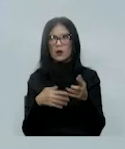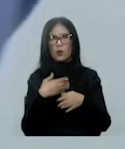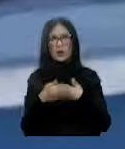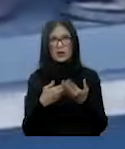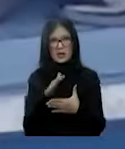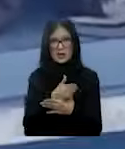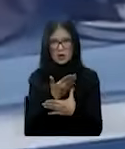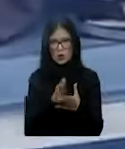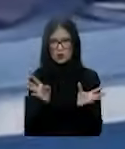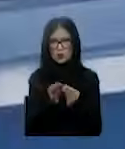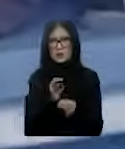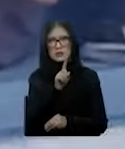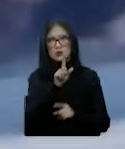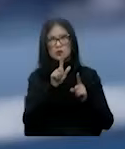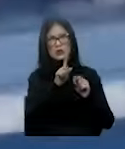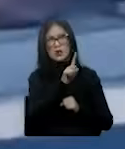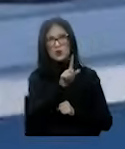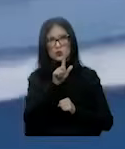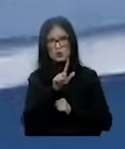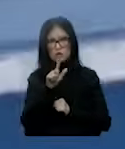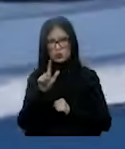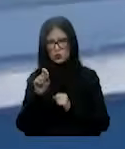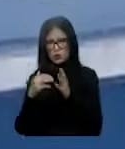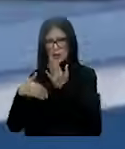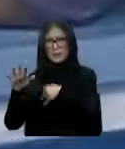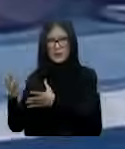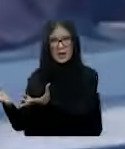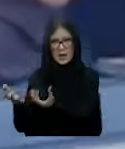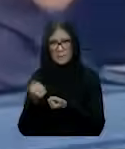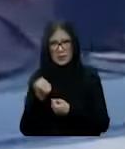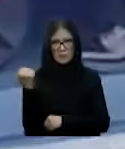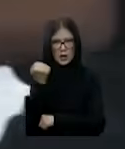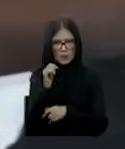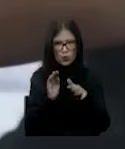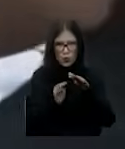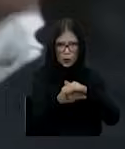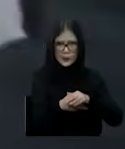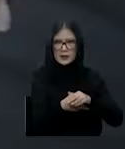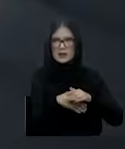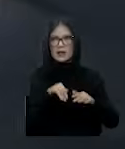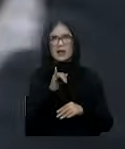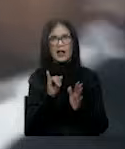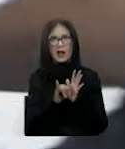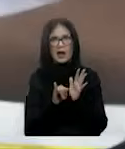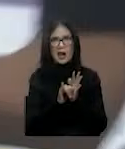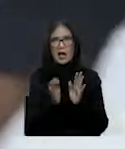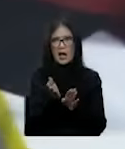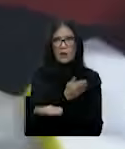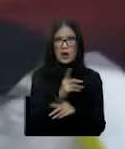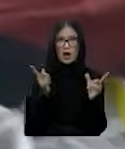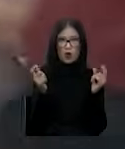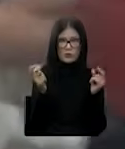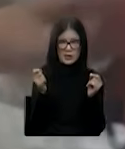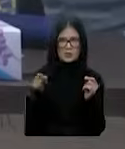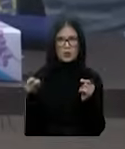berjumlah 177.300 ekor sebelumnya disita dari komplotan pelaku penyelundupan. Awalnya lobster senilai Rp17 miliar lebih